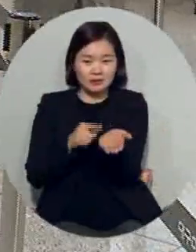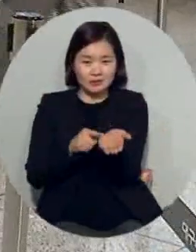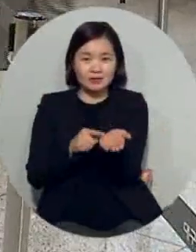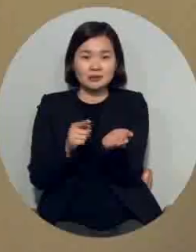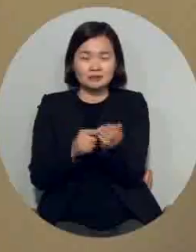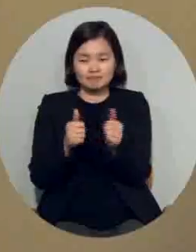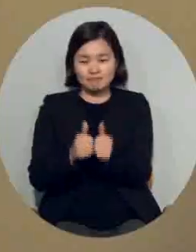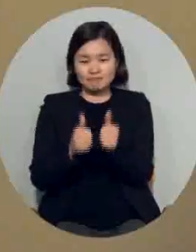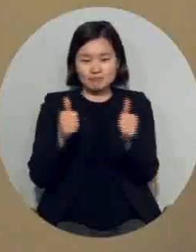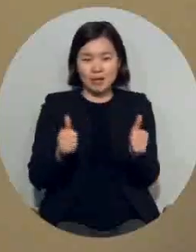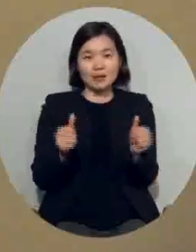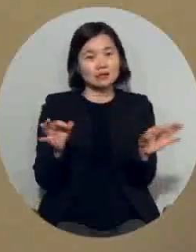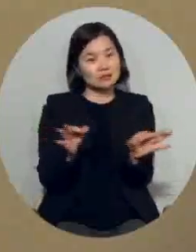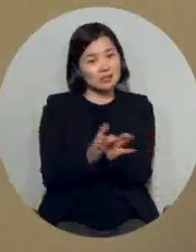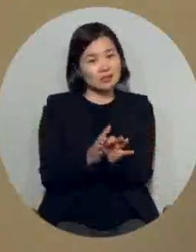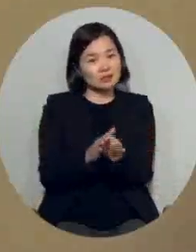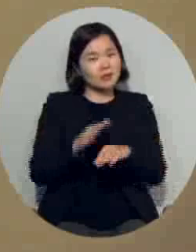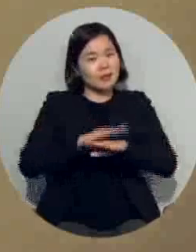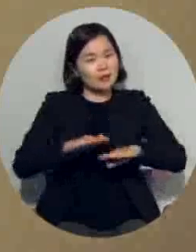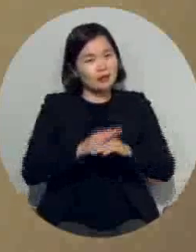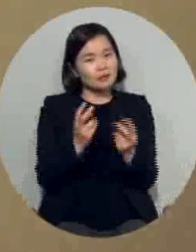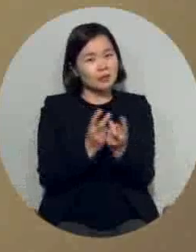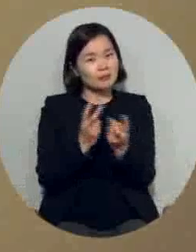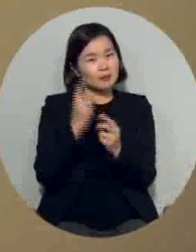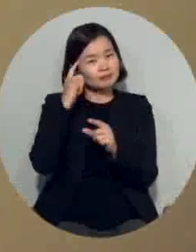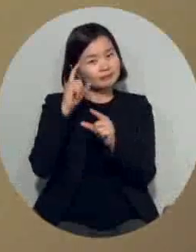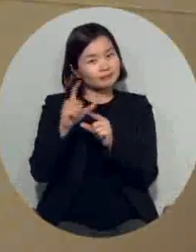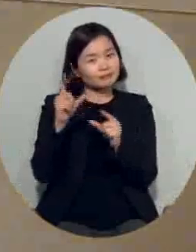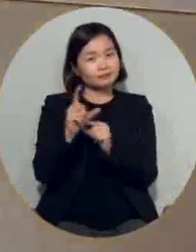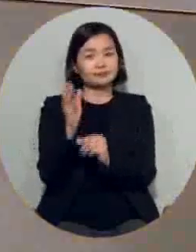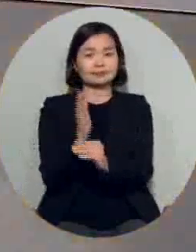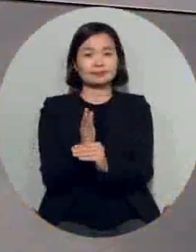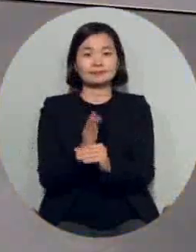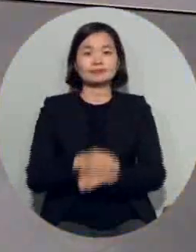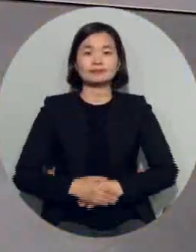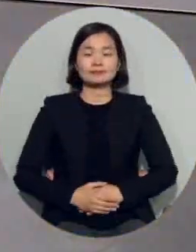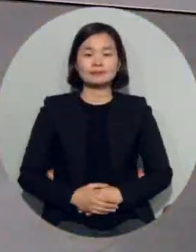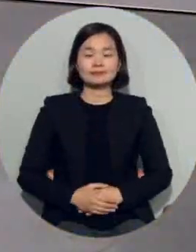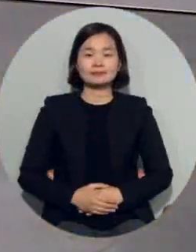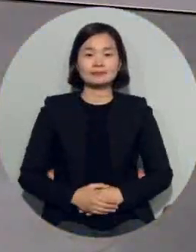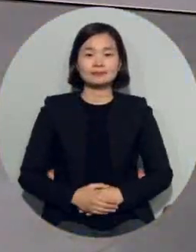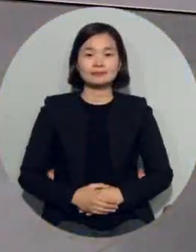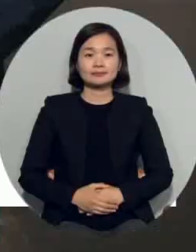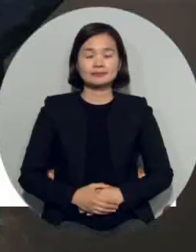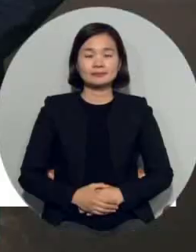없애는 등 적극적인 대응 방안을 검토하고 있습니다. MBC 뉴스 손은민입니다.